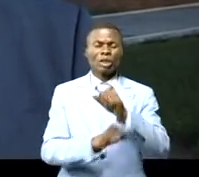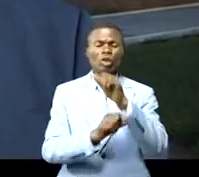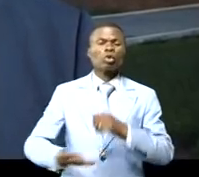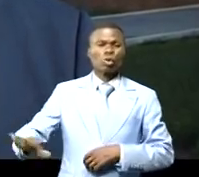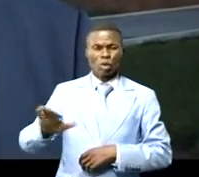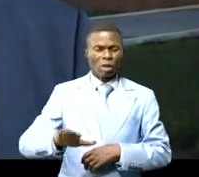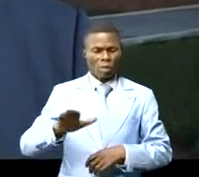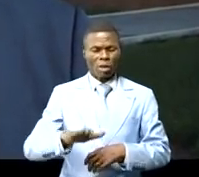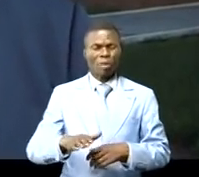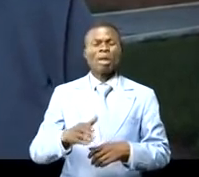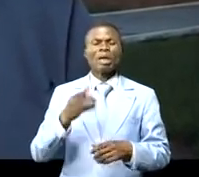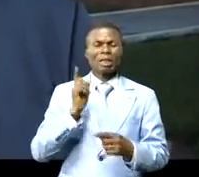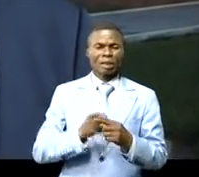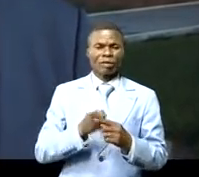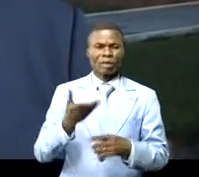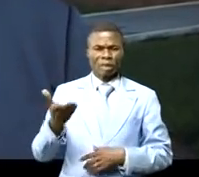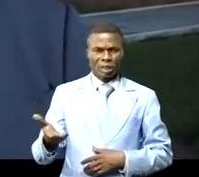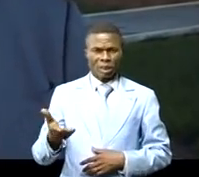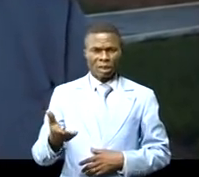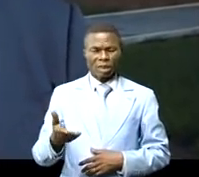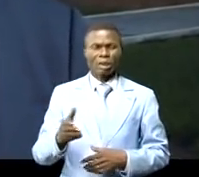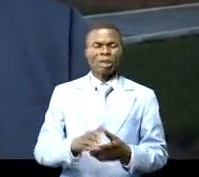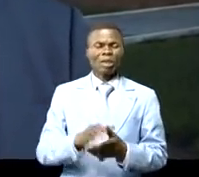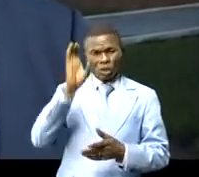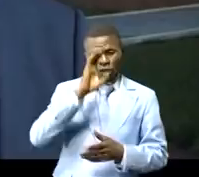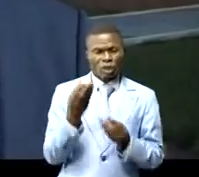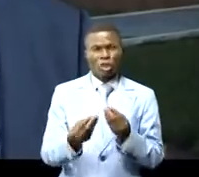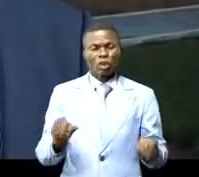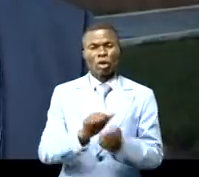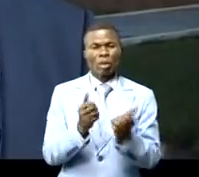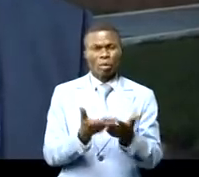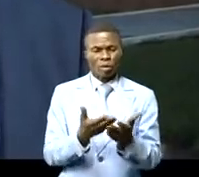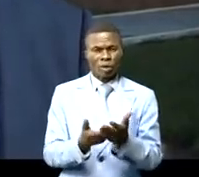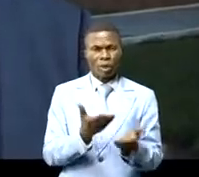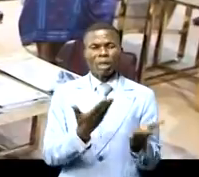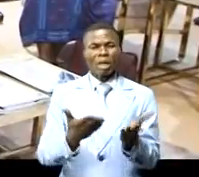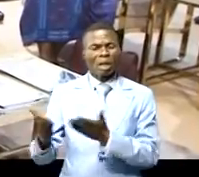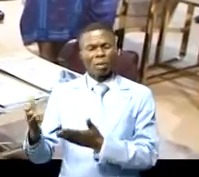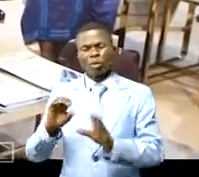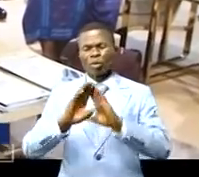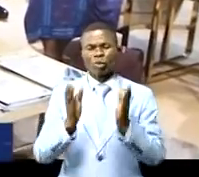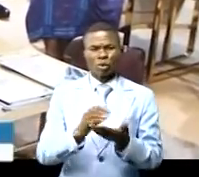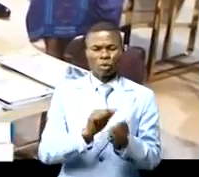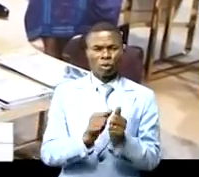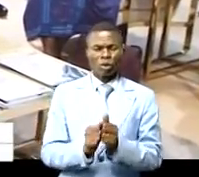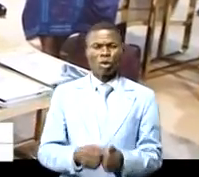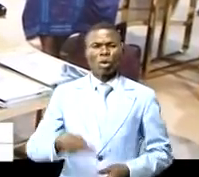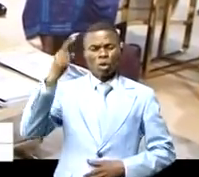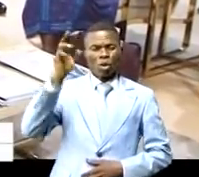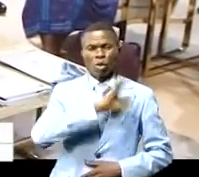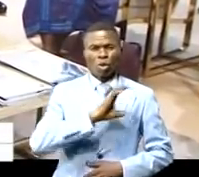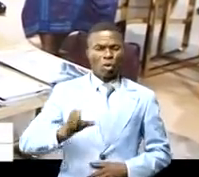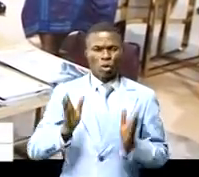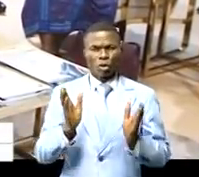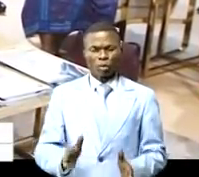hébergent les réfugiés. Donc on a parlé de comment gérer ces crises et comment améliorer la réponse à ces crises. Le haut commissaire des Nations Unies aux